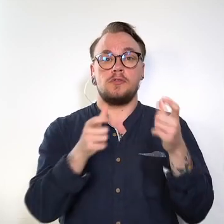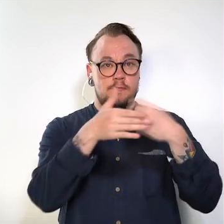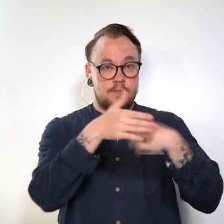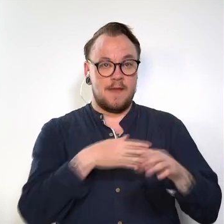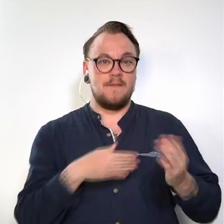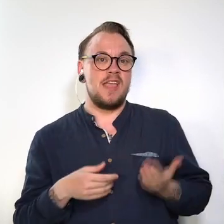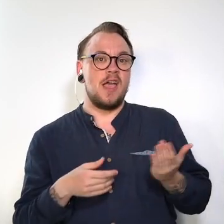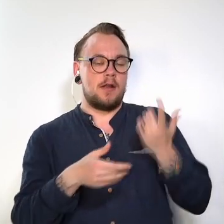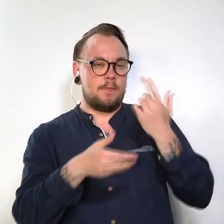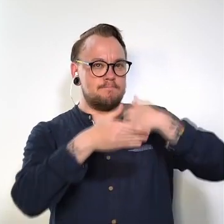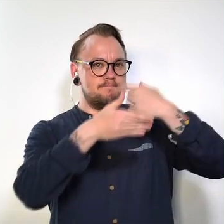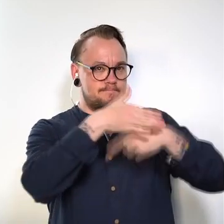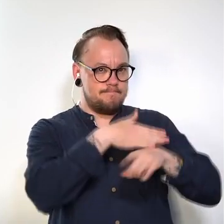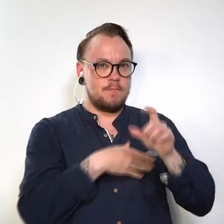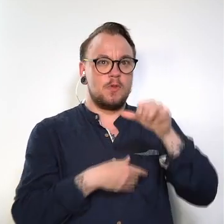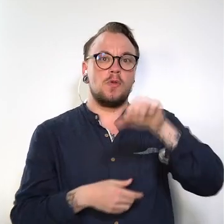96 ja 97